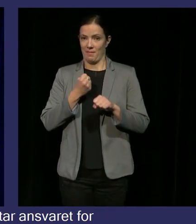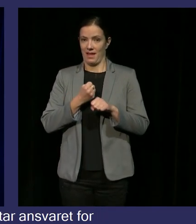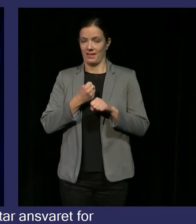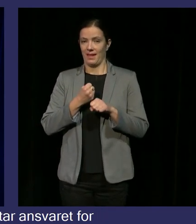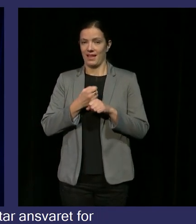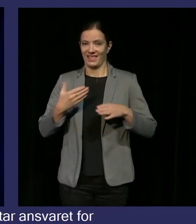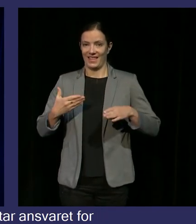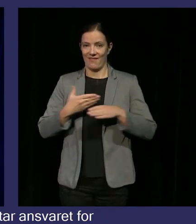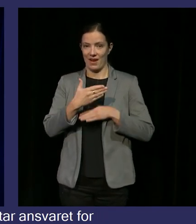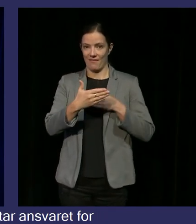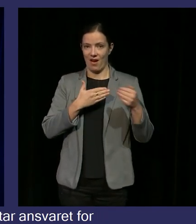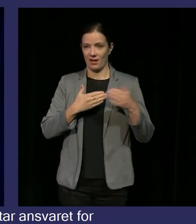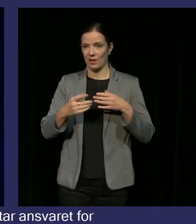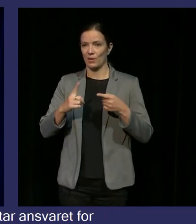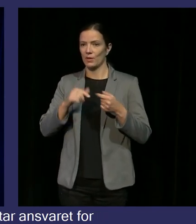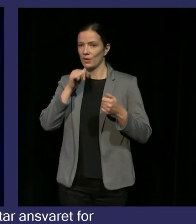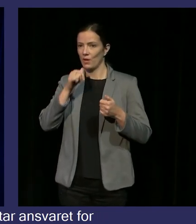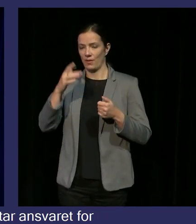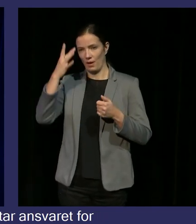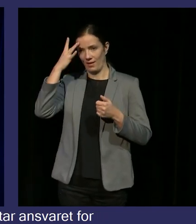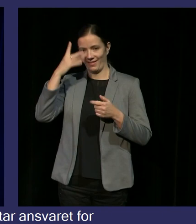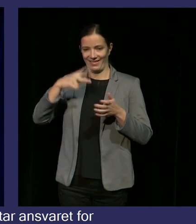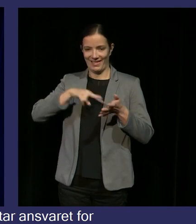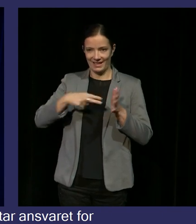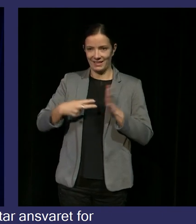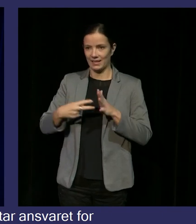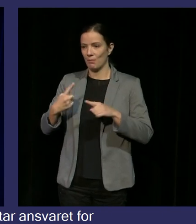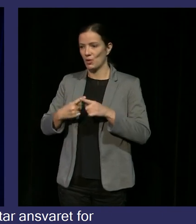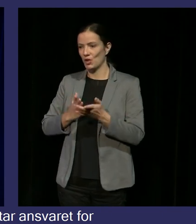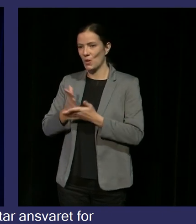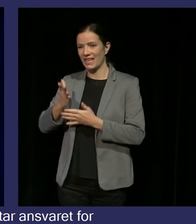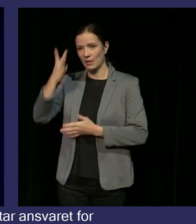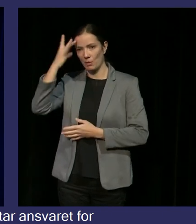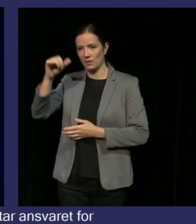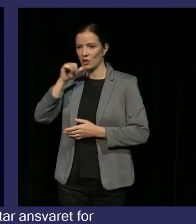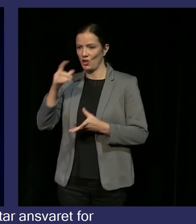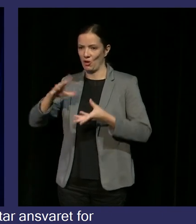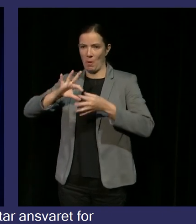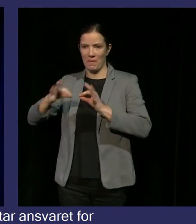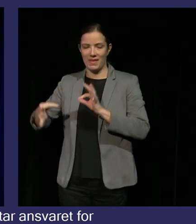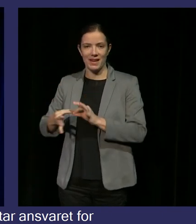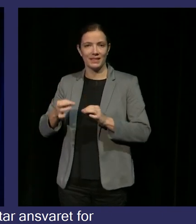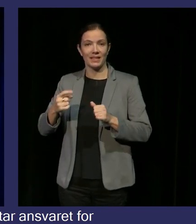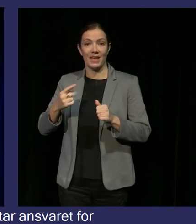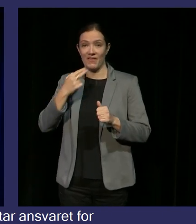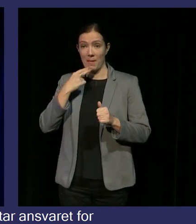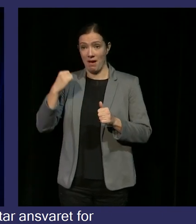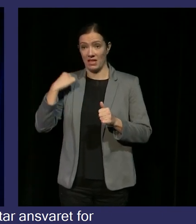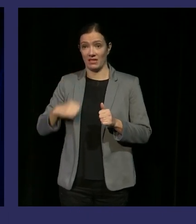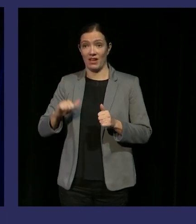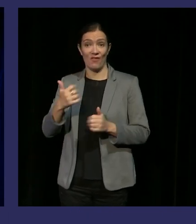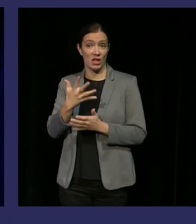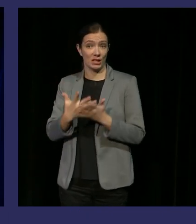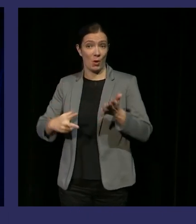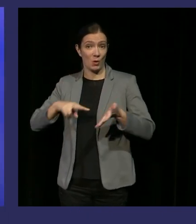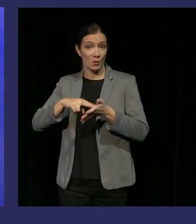med teknisk og juridisk kompetanse. Hvem tar ansvaret for språkkompetansen?